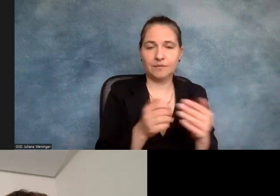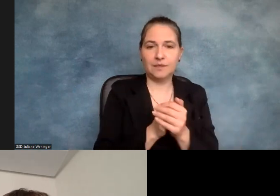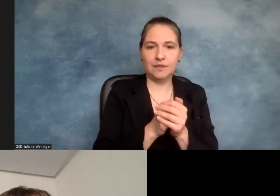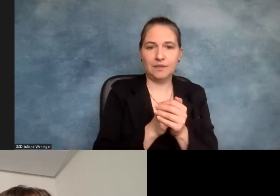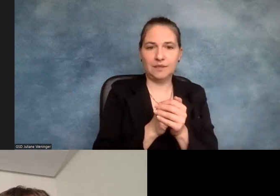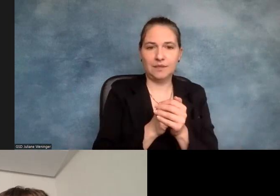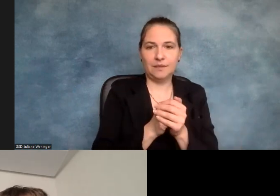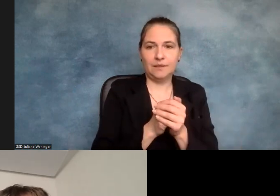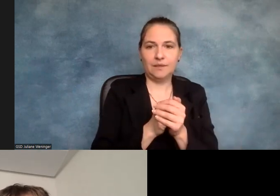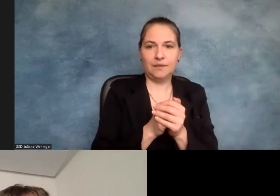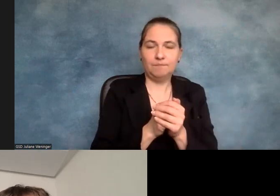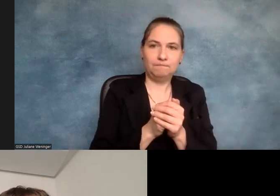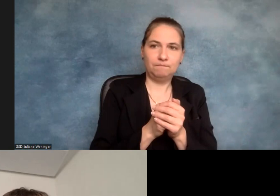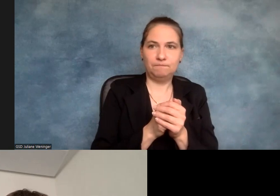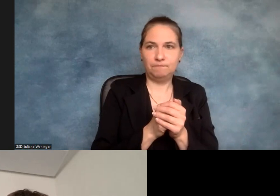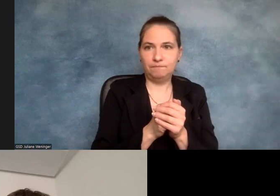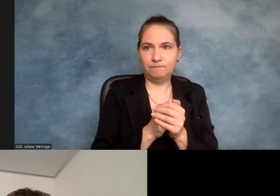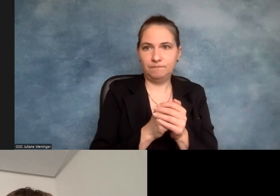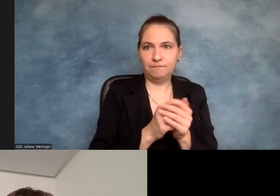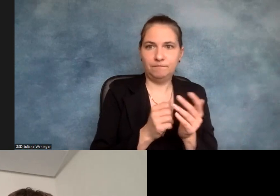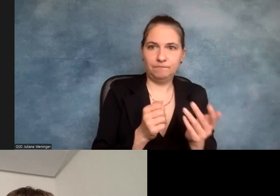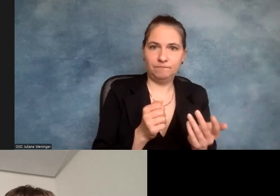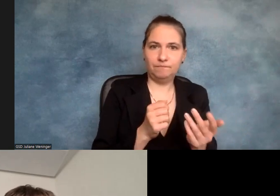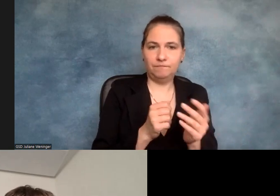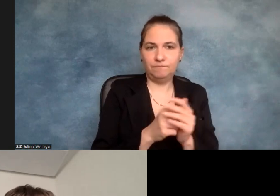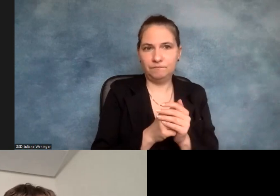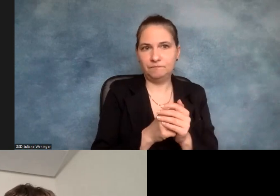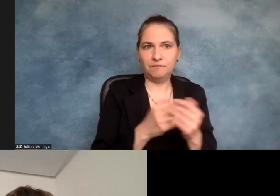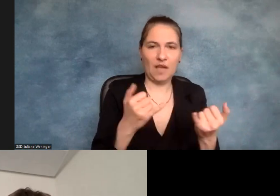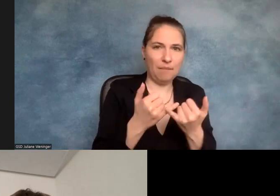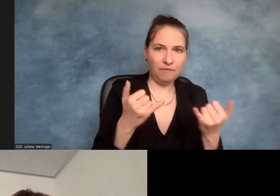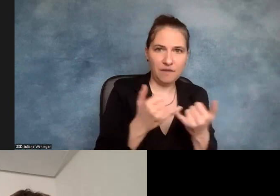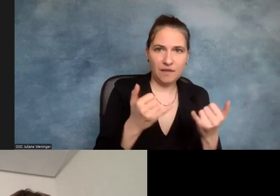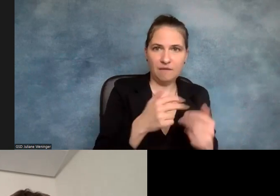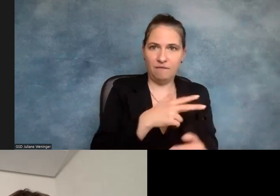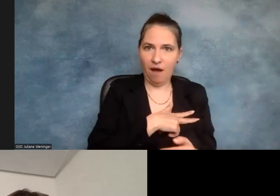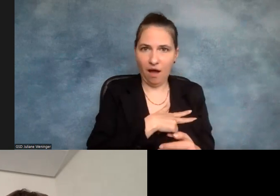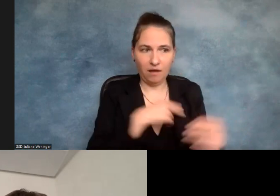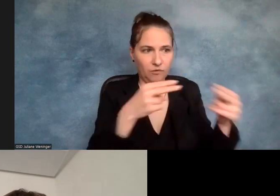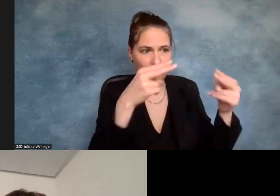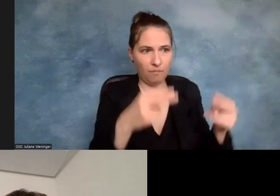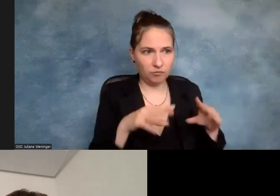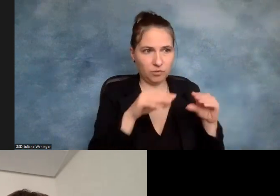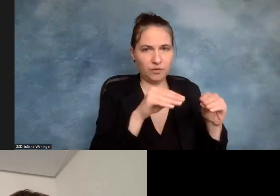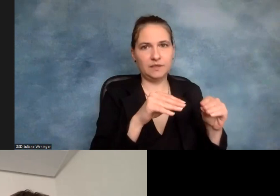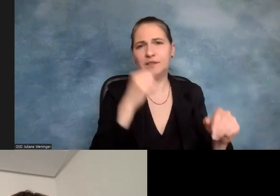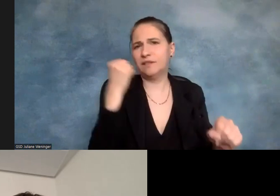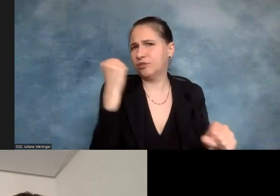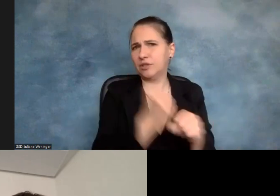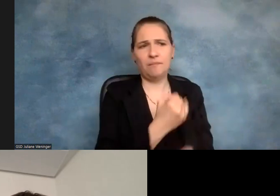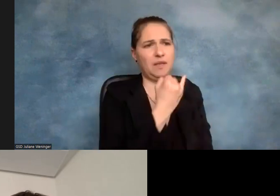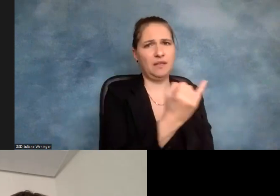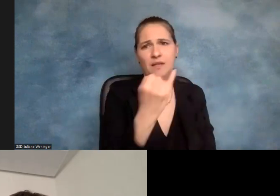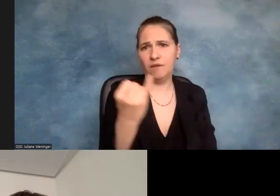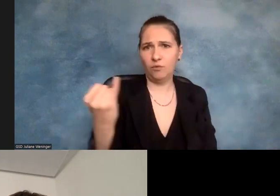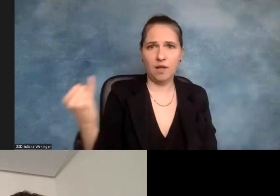aber was man dann mit Barrierefreiheit, wie man das anzuwenden hat auf die Webseiten, das ist immer individuell und